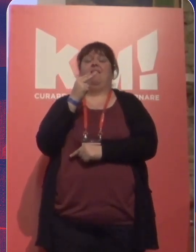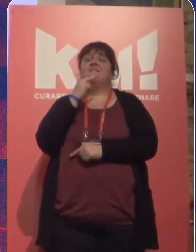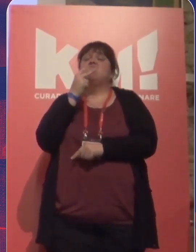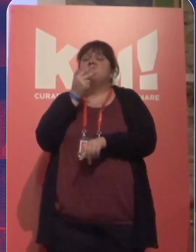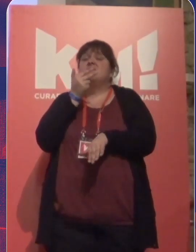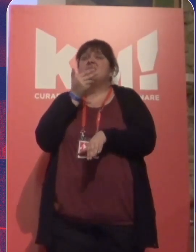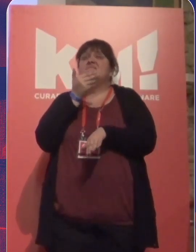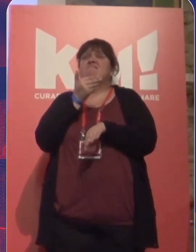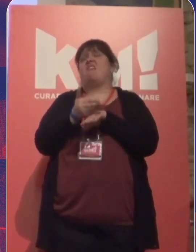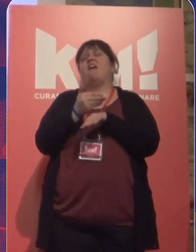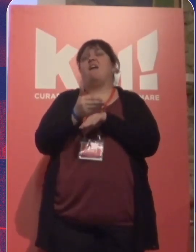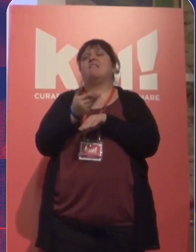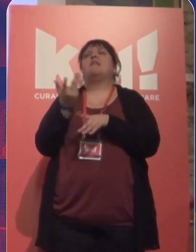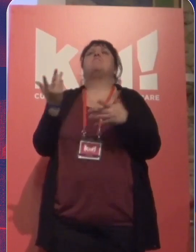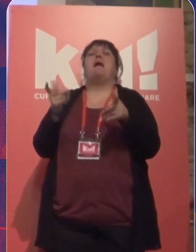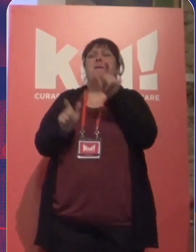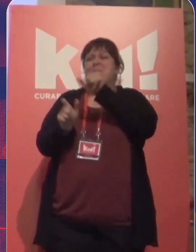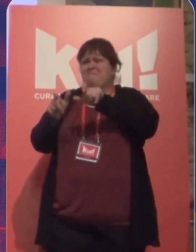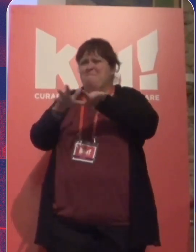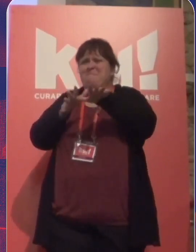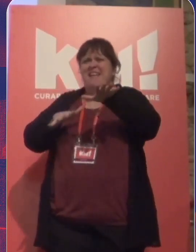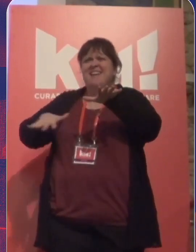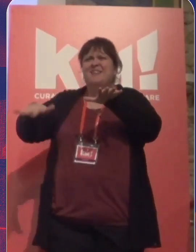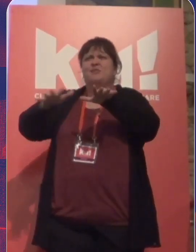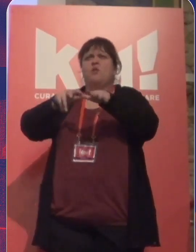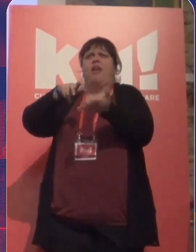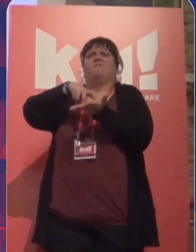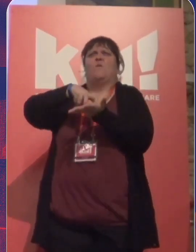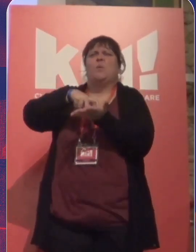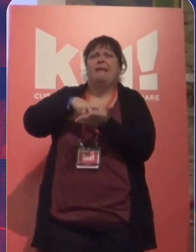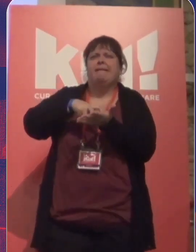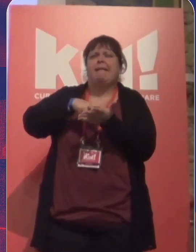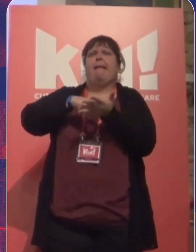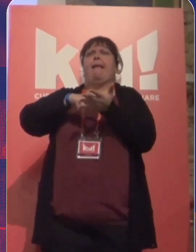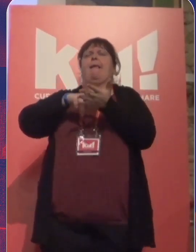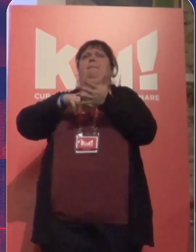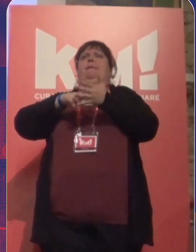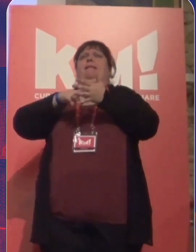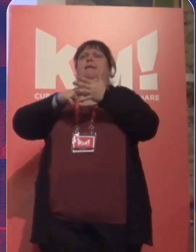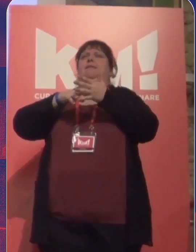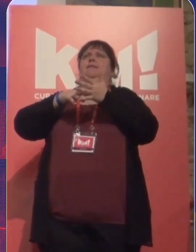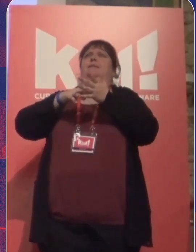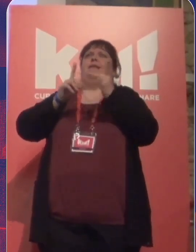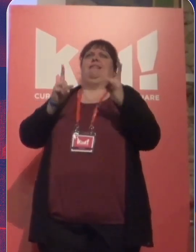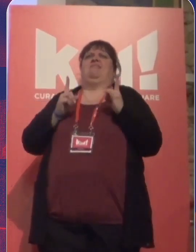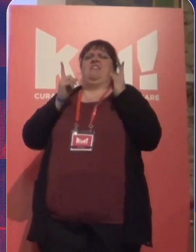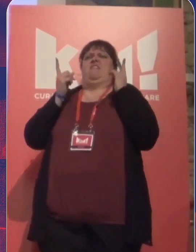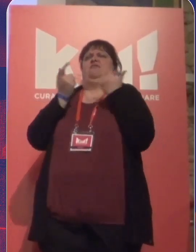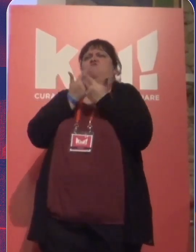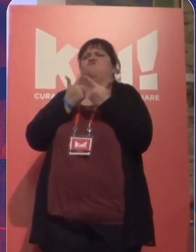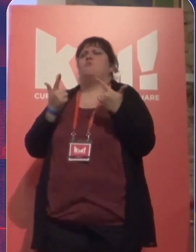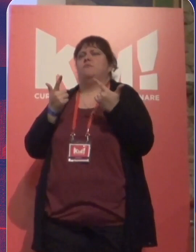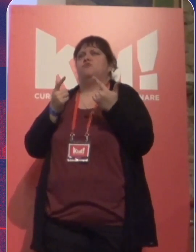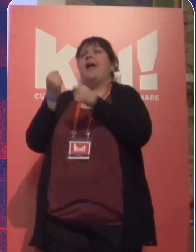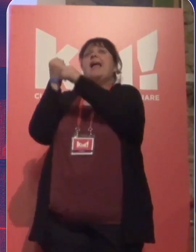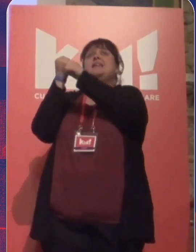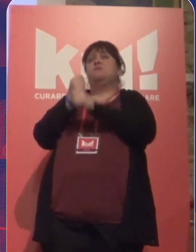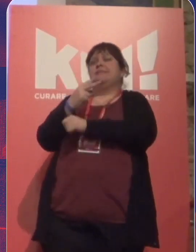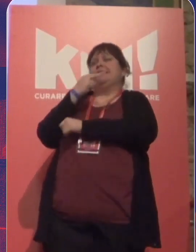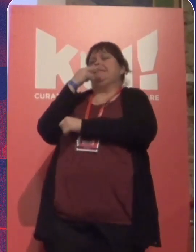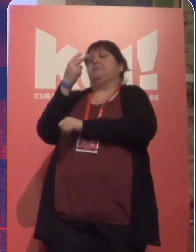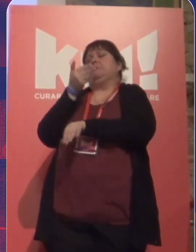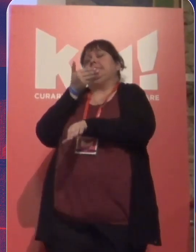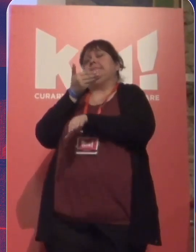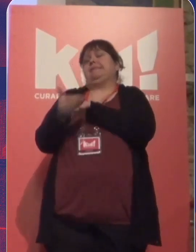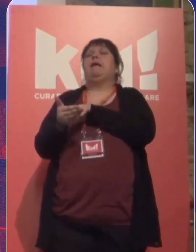vulnerabili dei più fragili fondamentale il fattore tempo in queste cose non